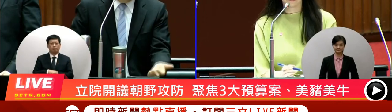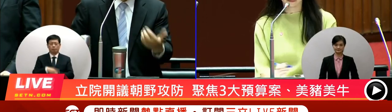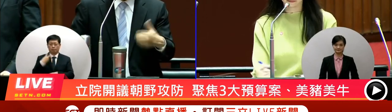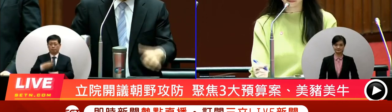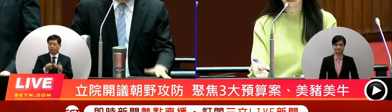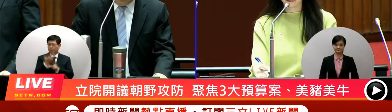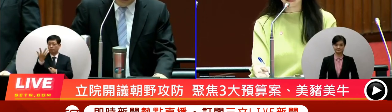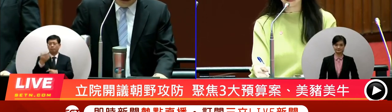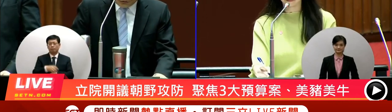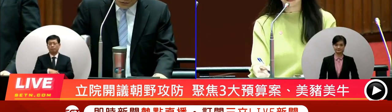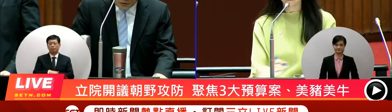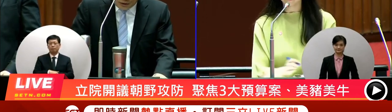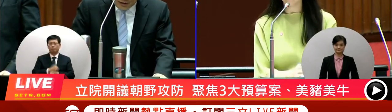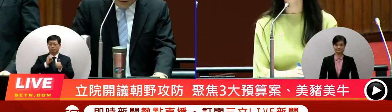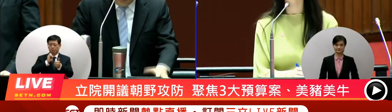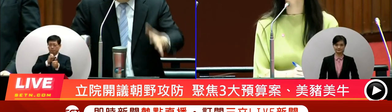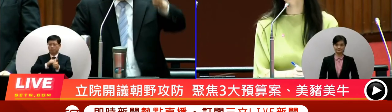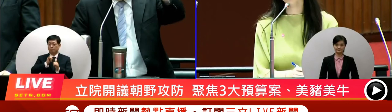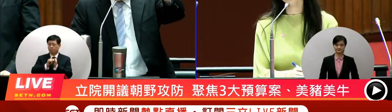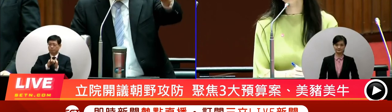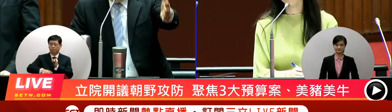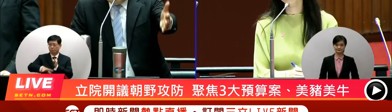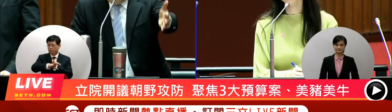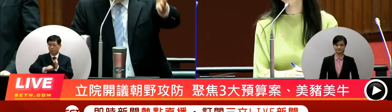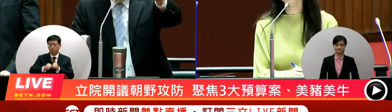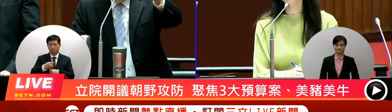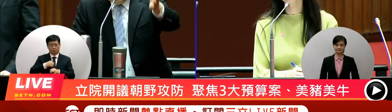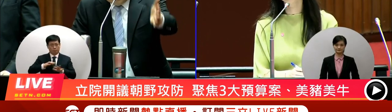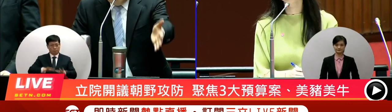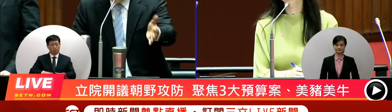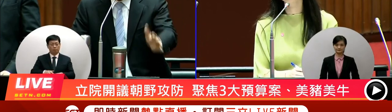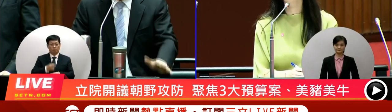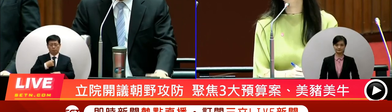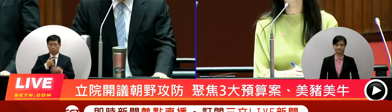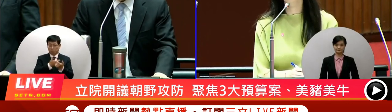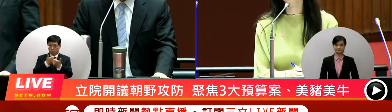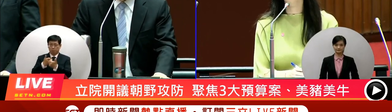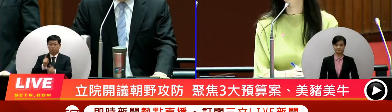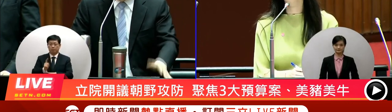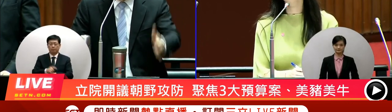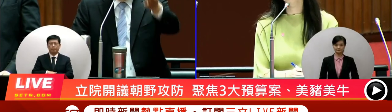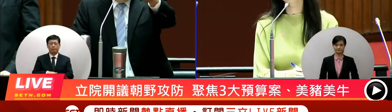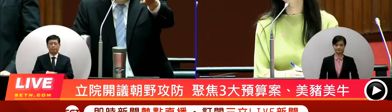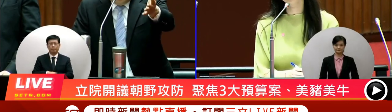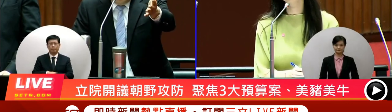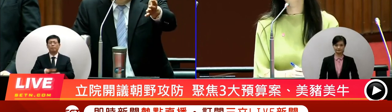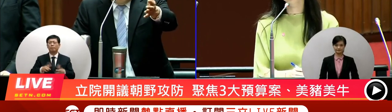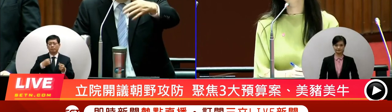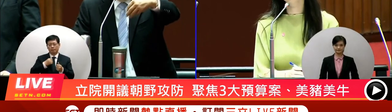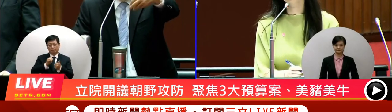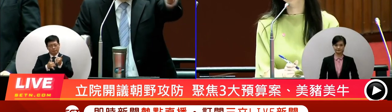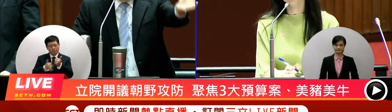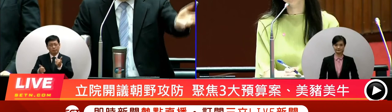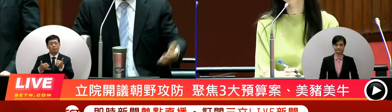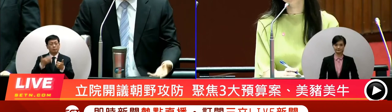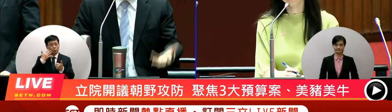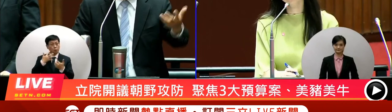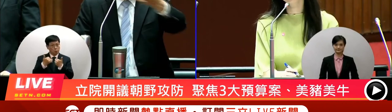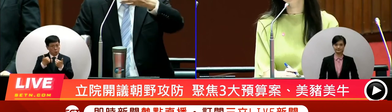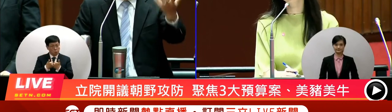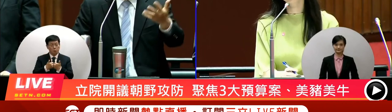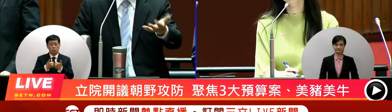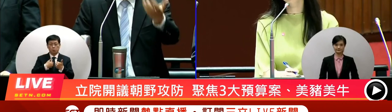告，告诉国人我们要怎么样子来做，所以也请委员有机会出